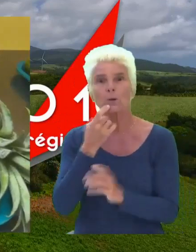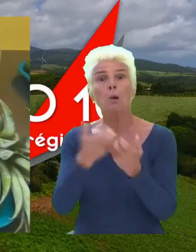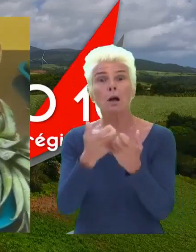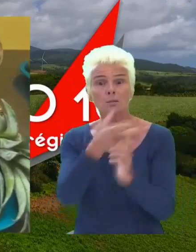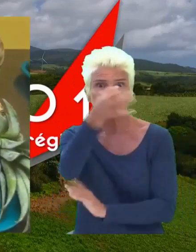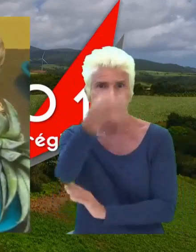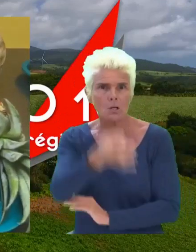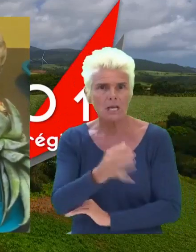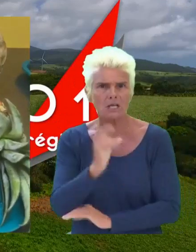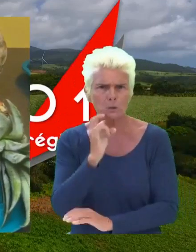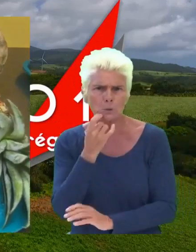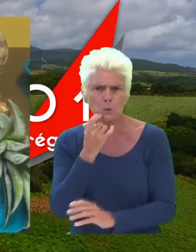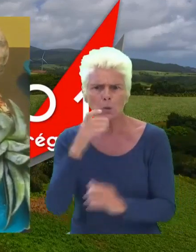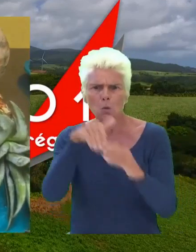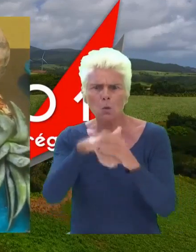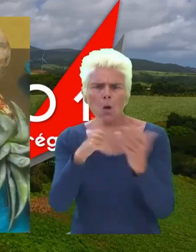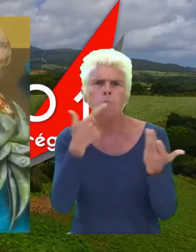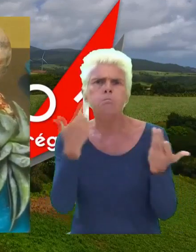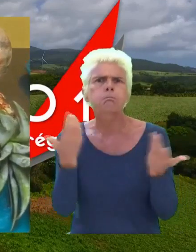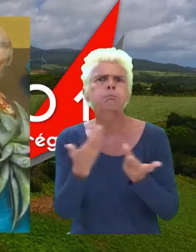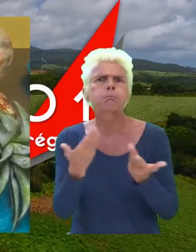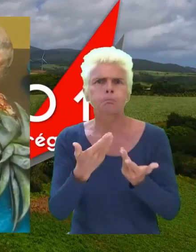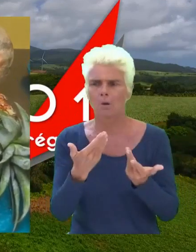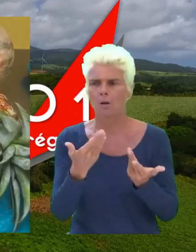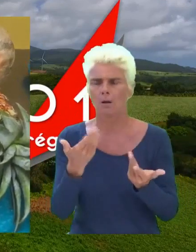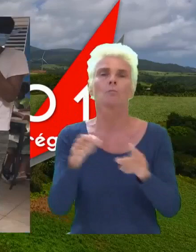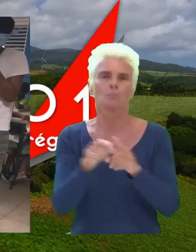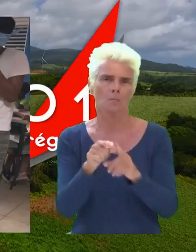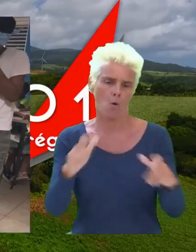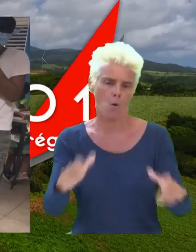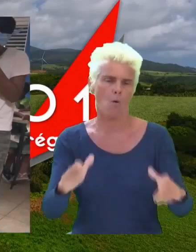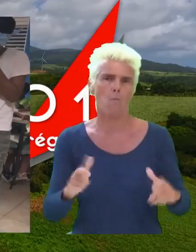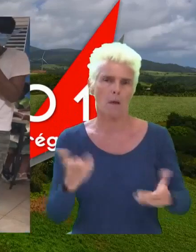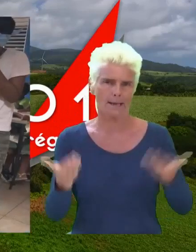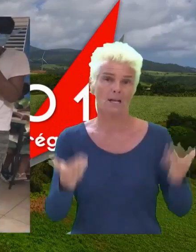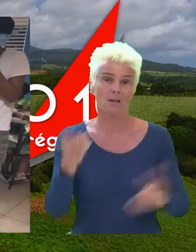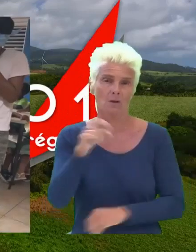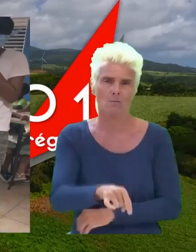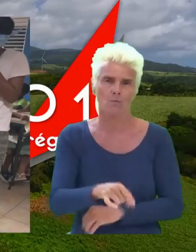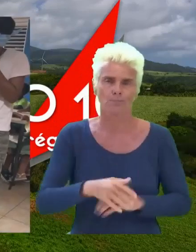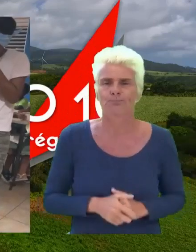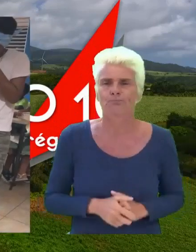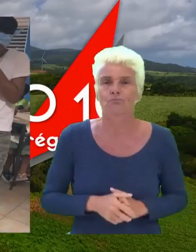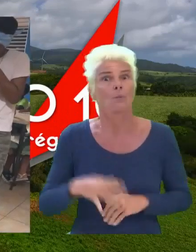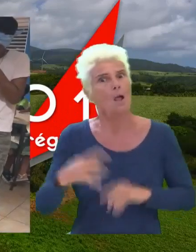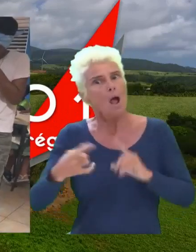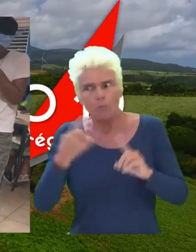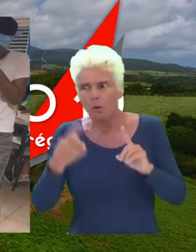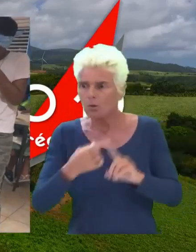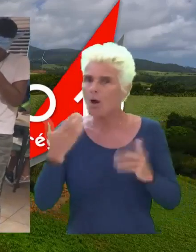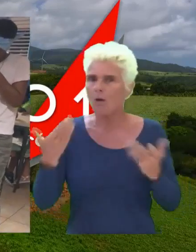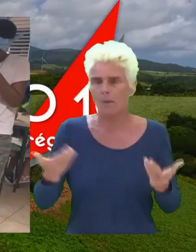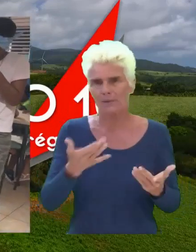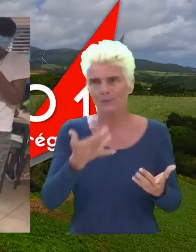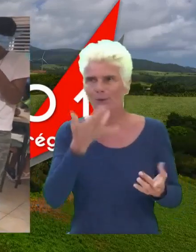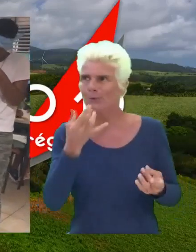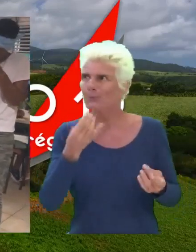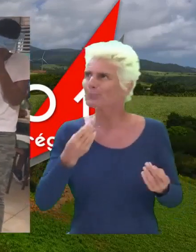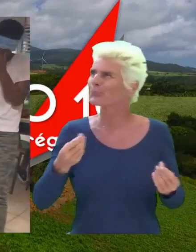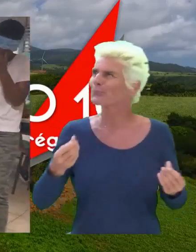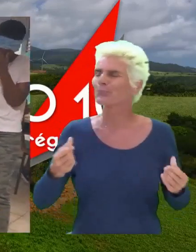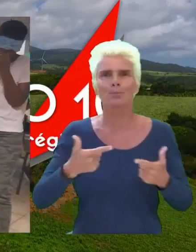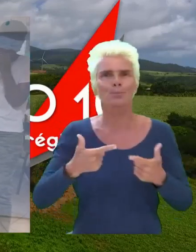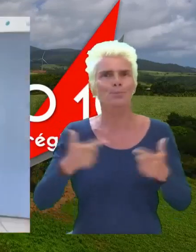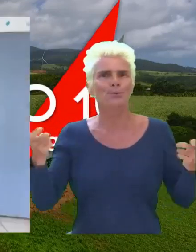aliments afin qu'ils puissent comprendre c'est quoi un repas équilibré voilà c'est important qu'il connaissent les les différents goûts pourqu avoir une